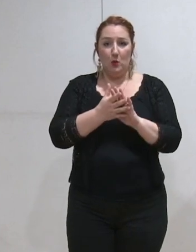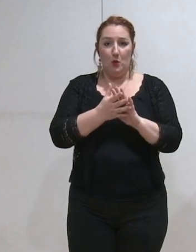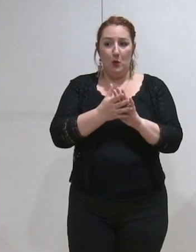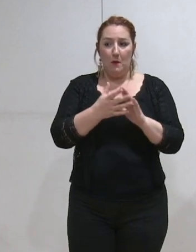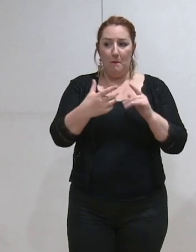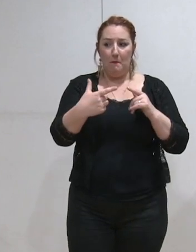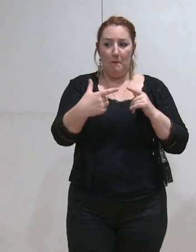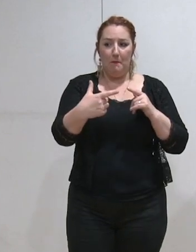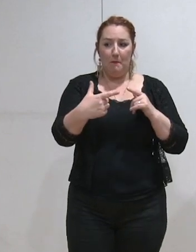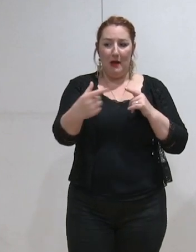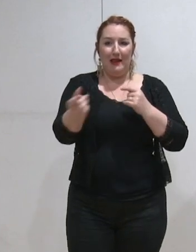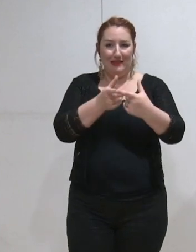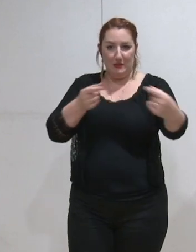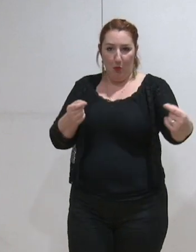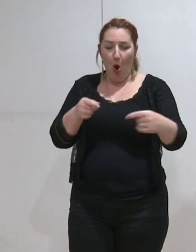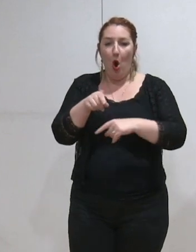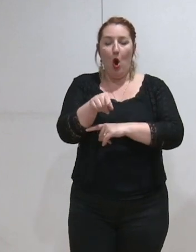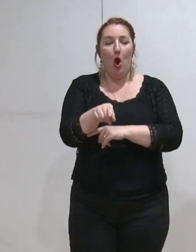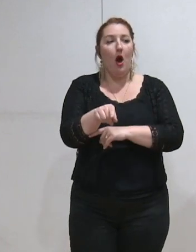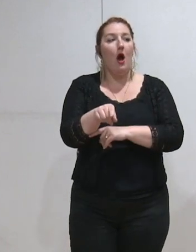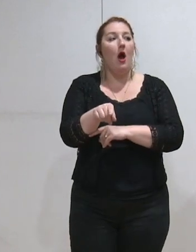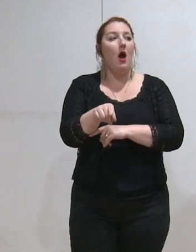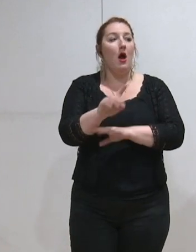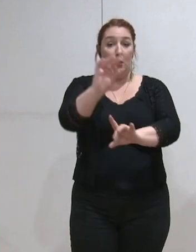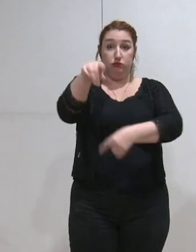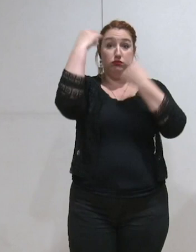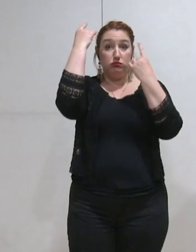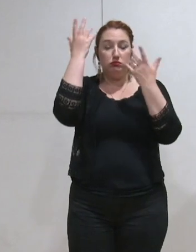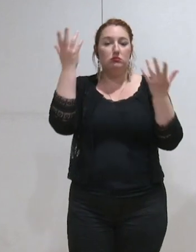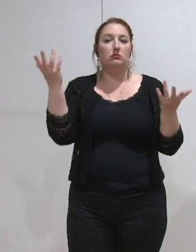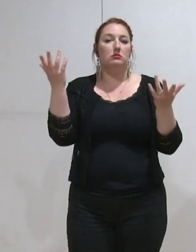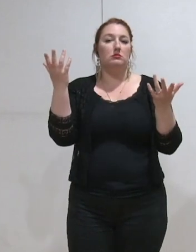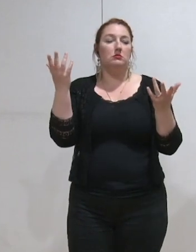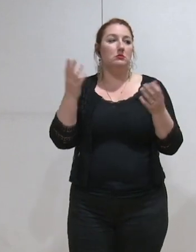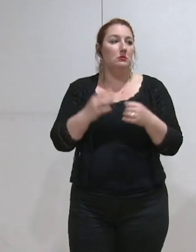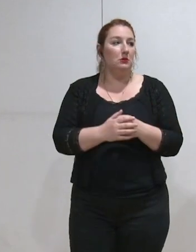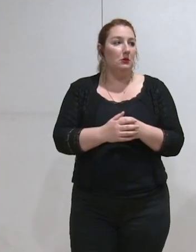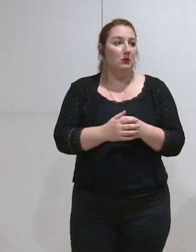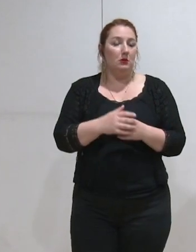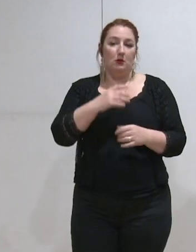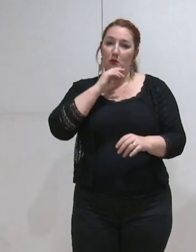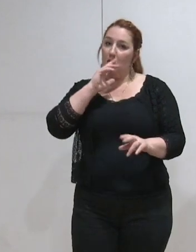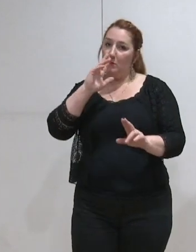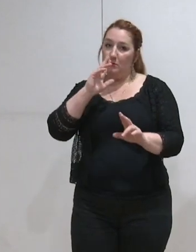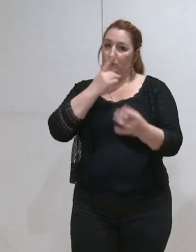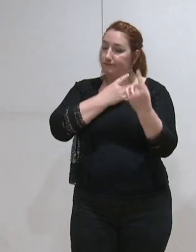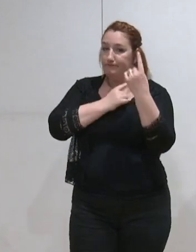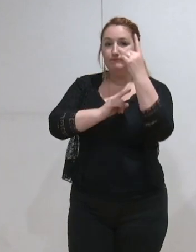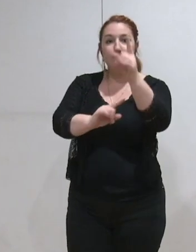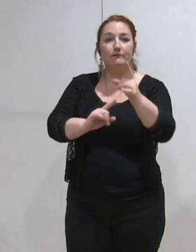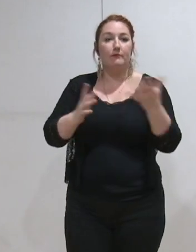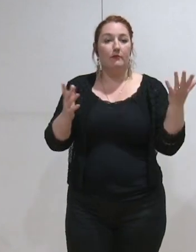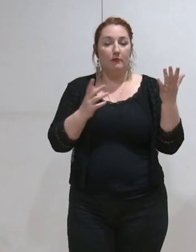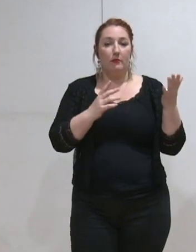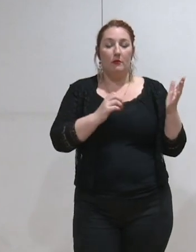donc euh ces arrêtés soulignent et rendent publ qu'il y a désormais